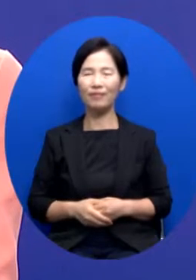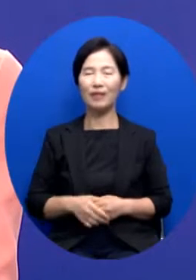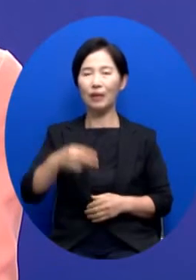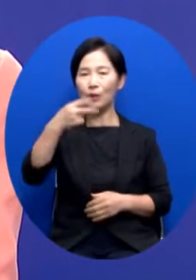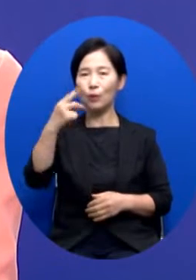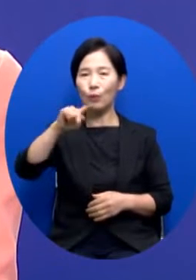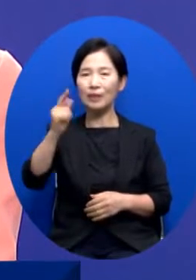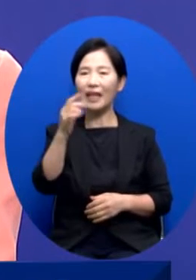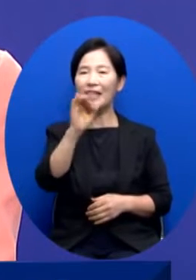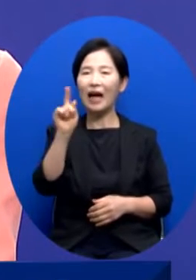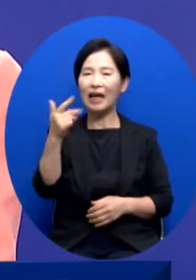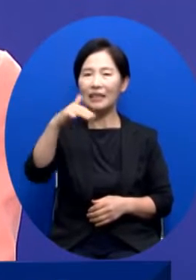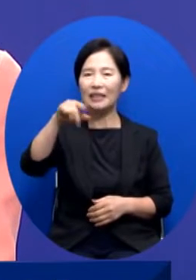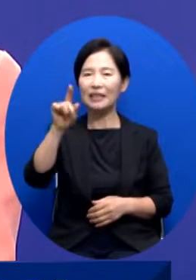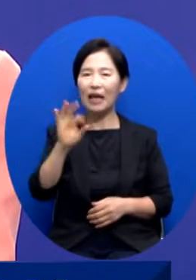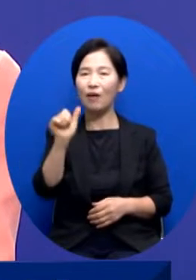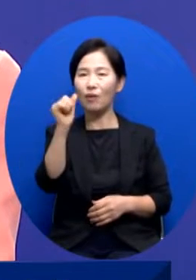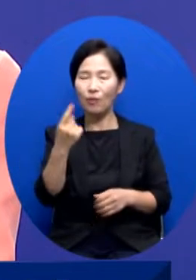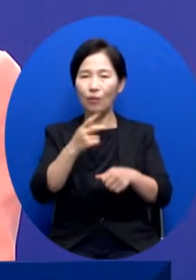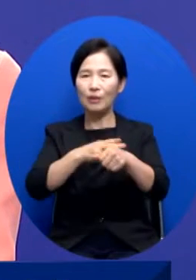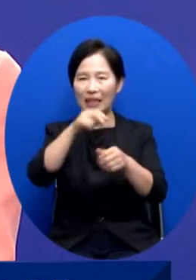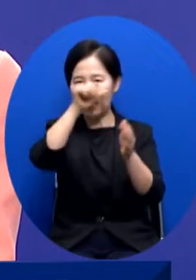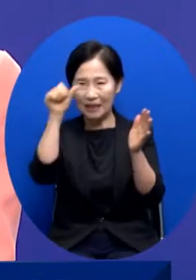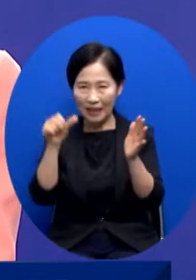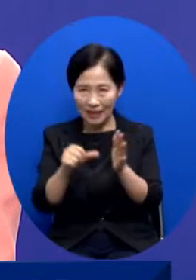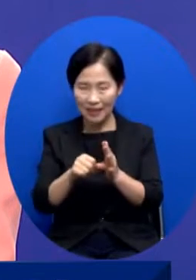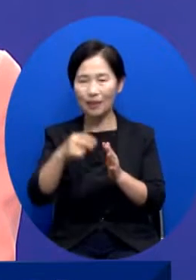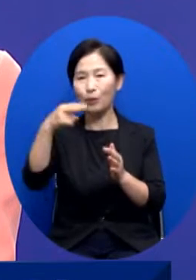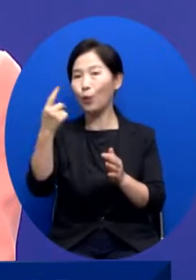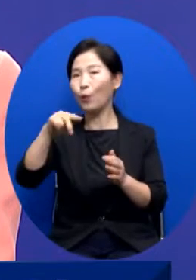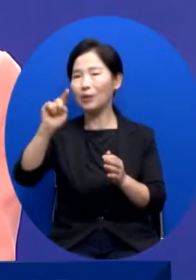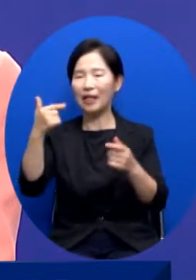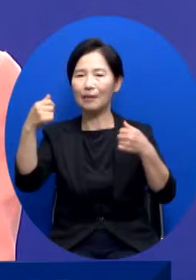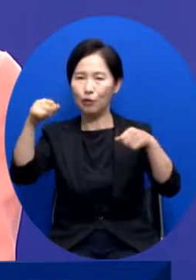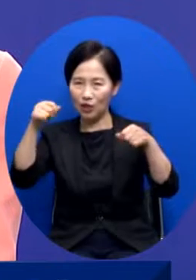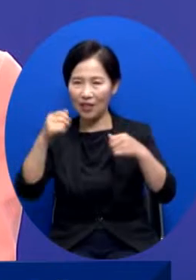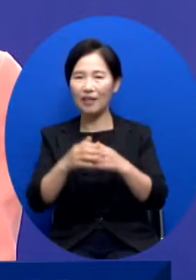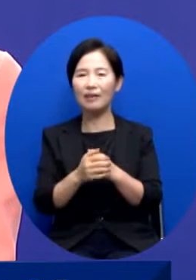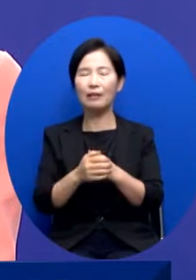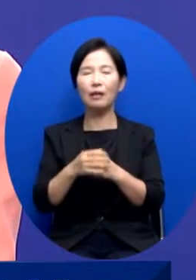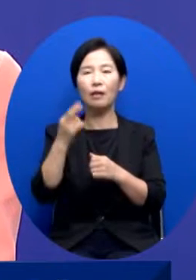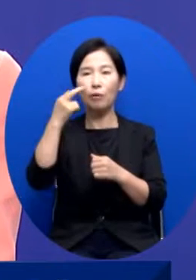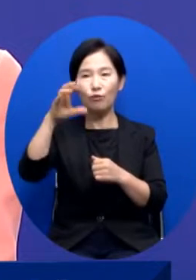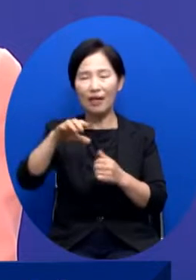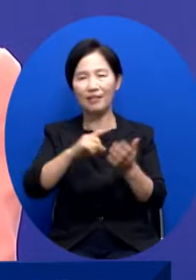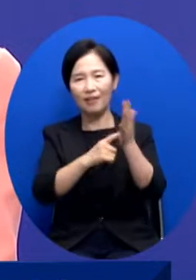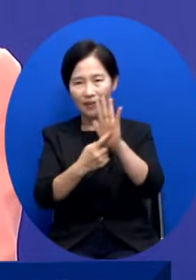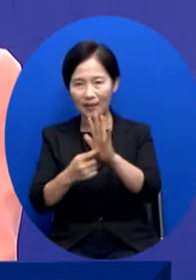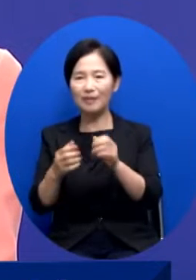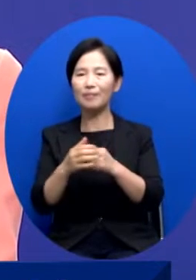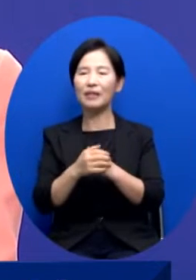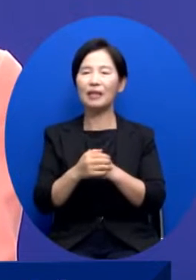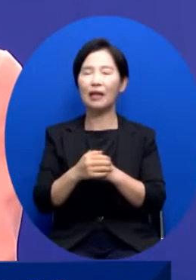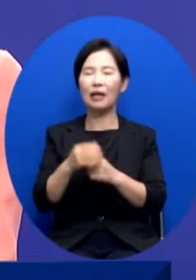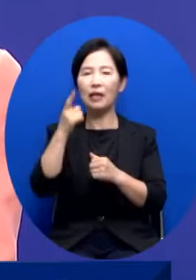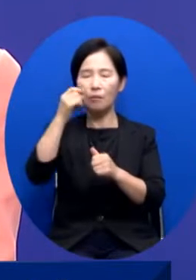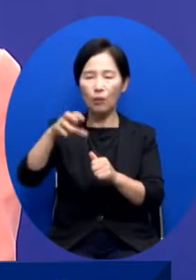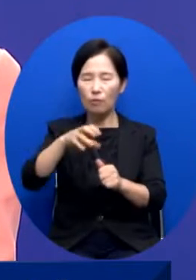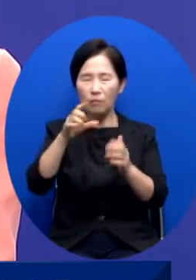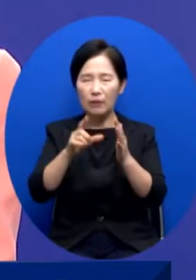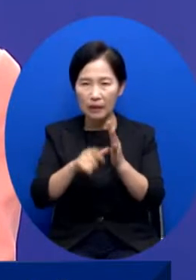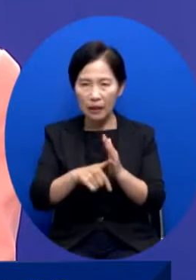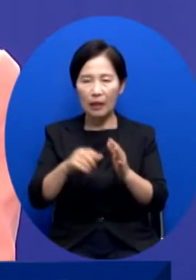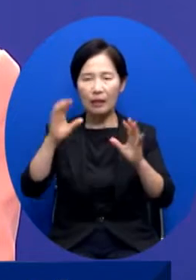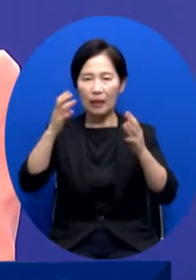도산 안창호 선생의 일대기를 담은 뮤지컬 도산이 미국 로스앤젤레스에서 막을 올렸습니다. 일제강점기 조국을